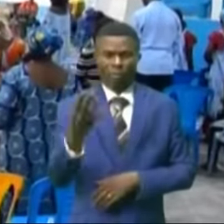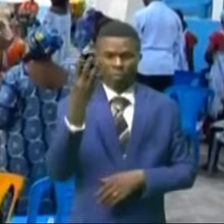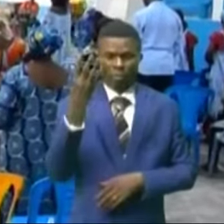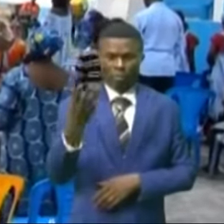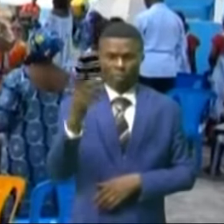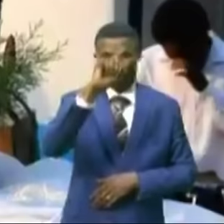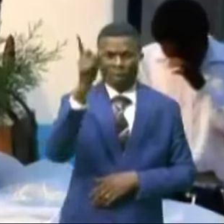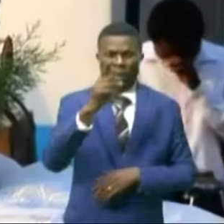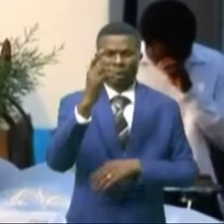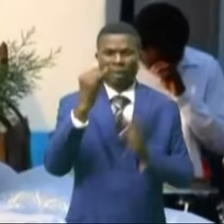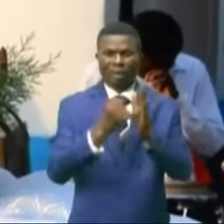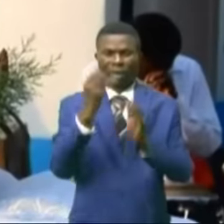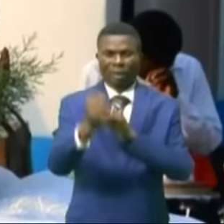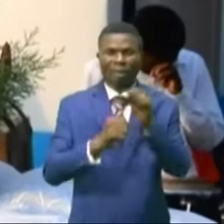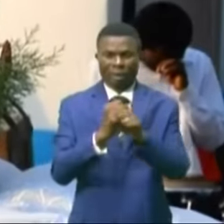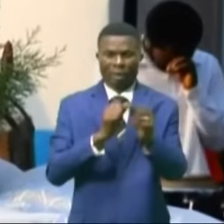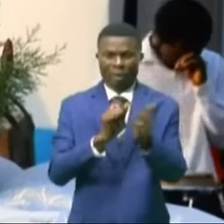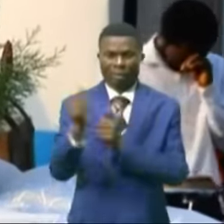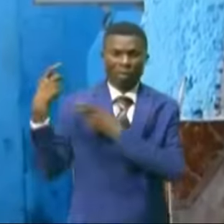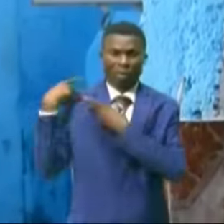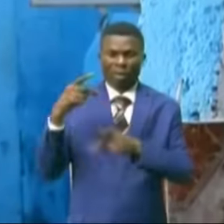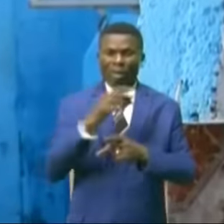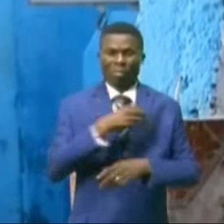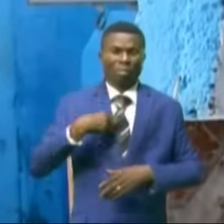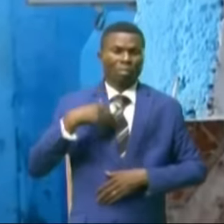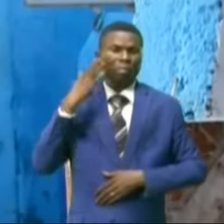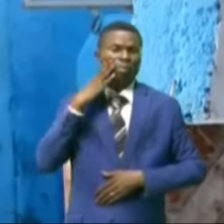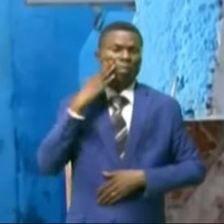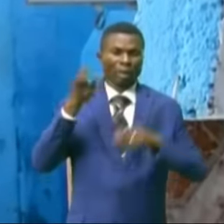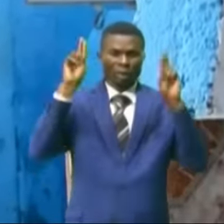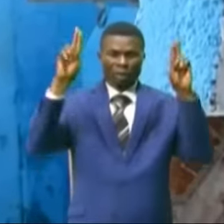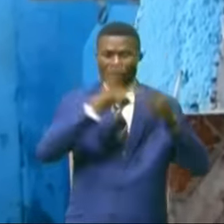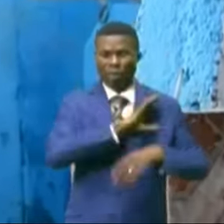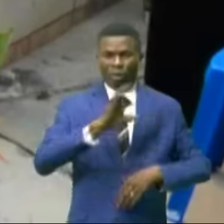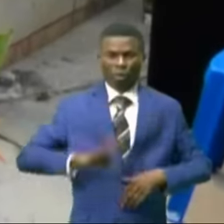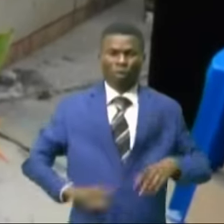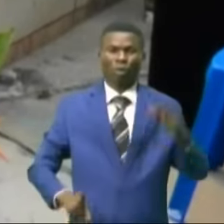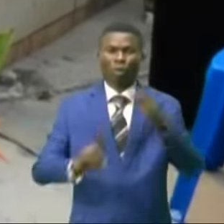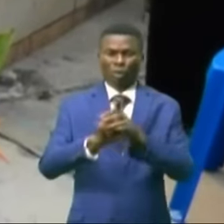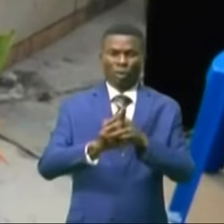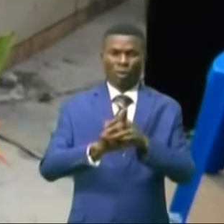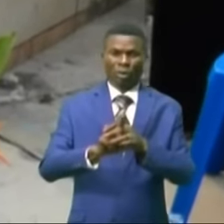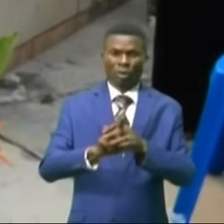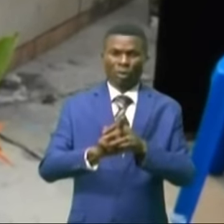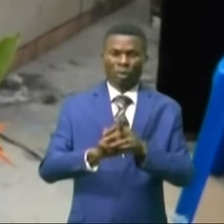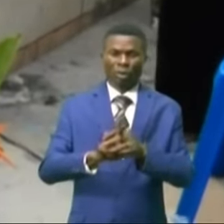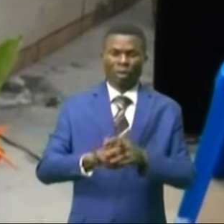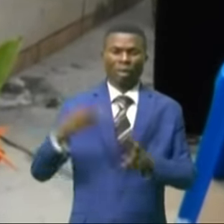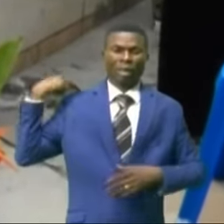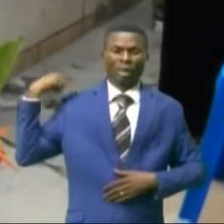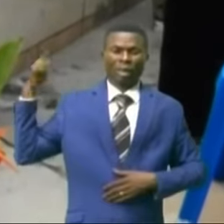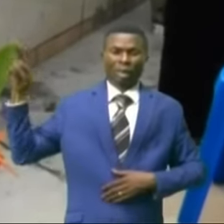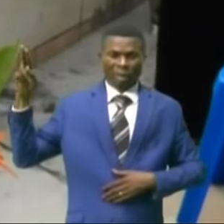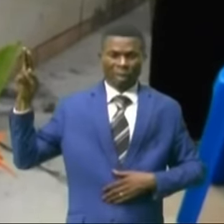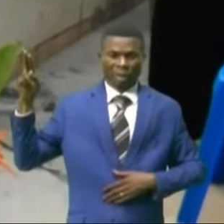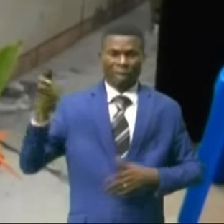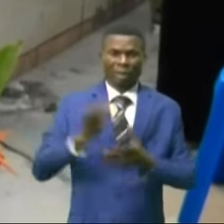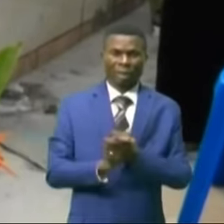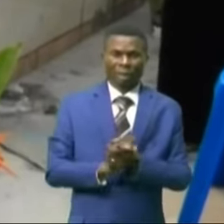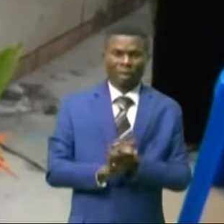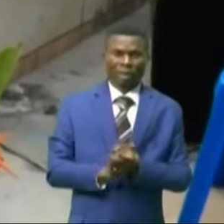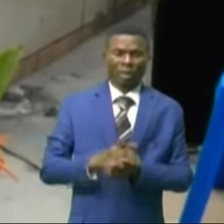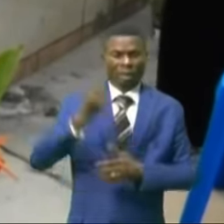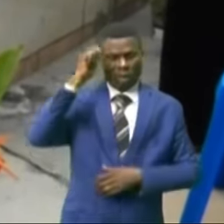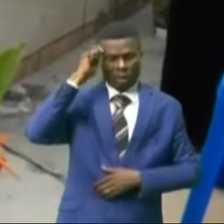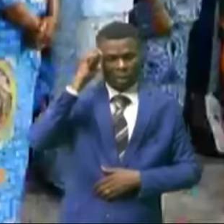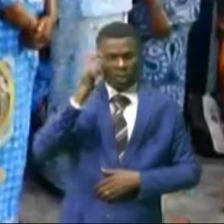36 ans se sont écoulés depuis que Marie, la mère de Jésus-Christ, est apparue au voyant Raphaël Minga, poète d'heureuse mémoire.